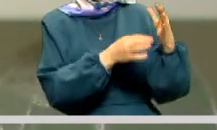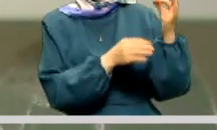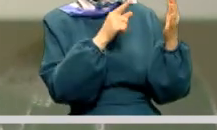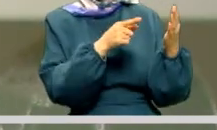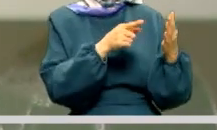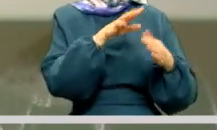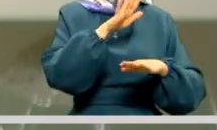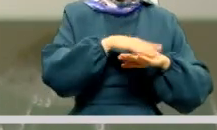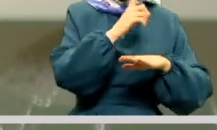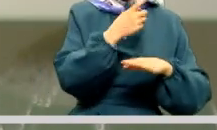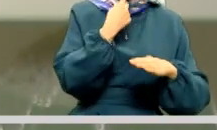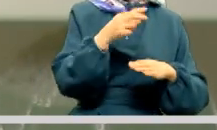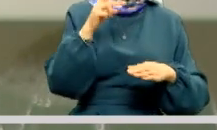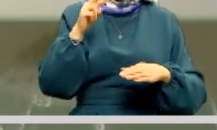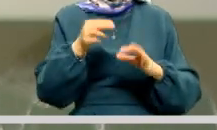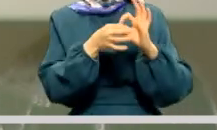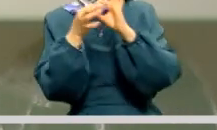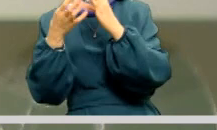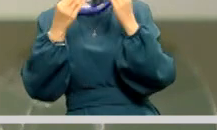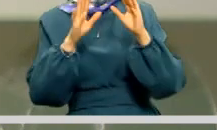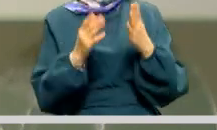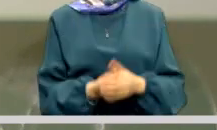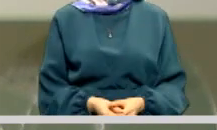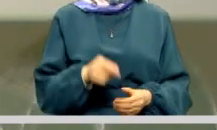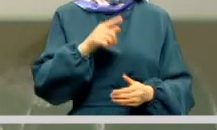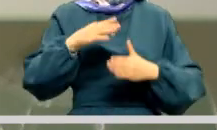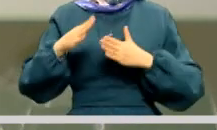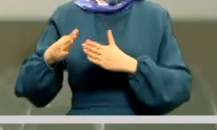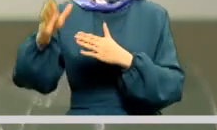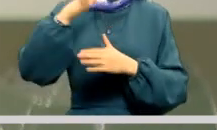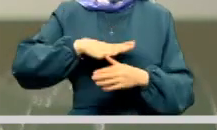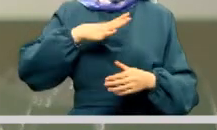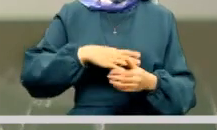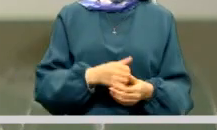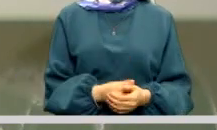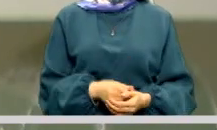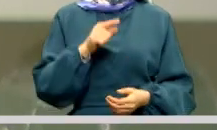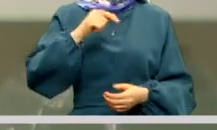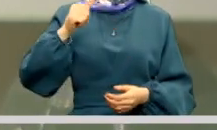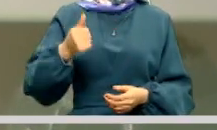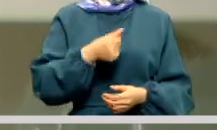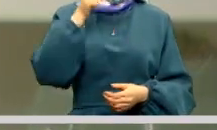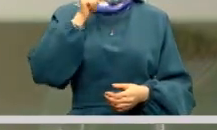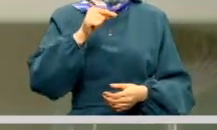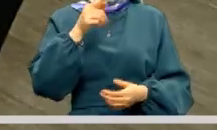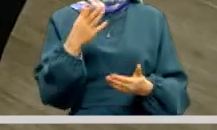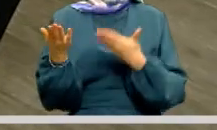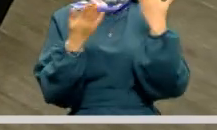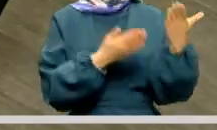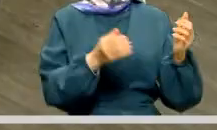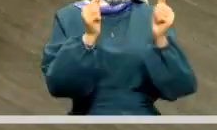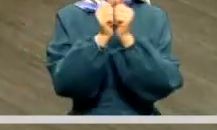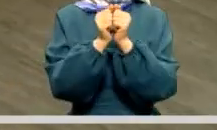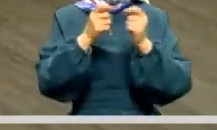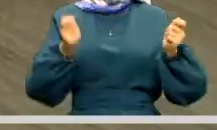o da şöyle yaptı sürekli böyle cümleler kurarken bulabiliyoruz buradan devam edelim Biraz da Nerede olacağım çünkü önemli Burası ama şimdi Efendim buyurun hep birlikte